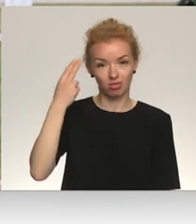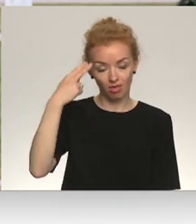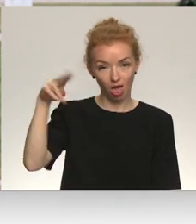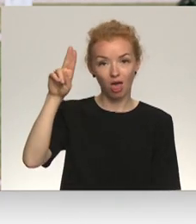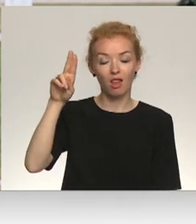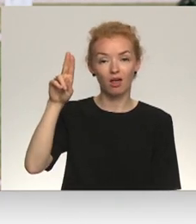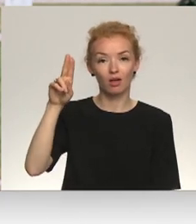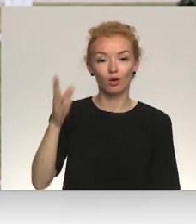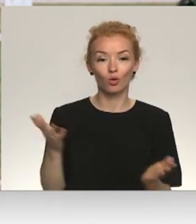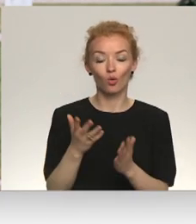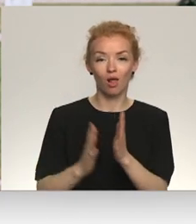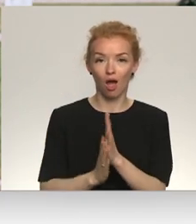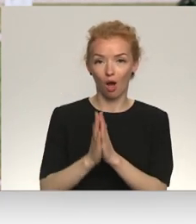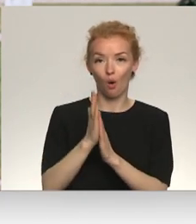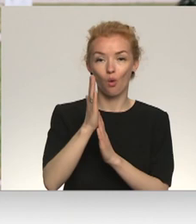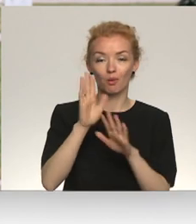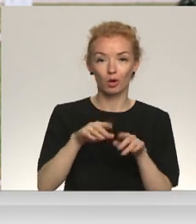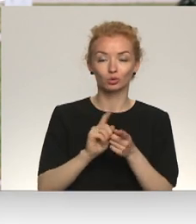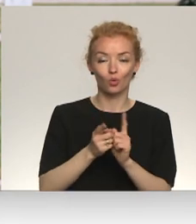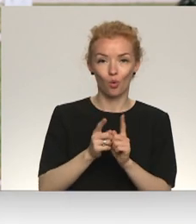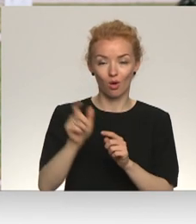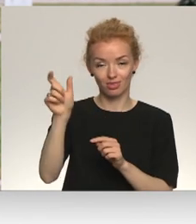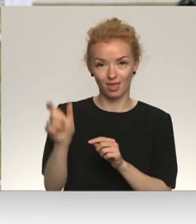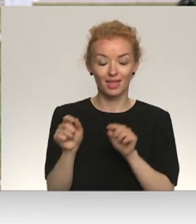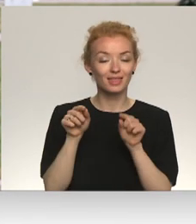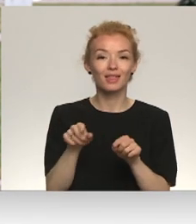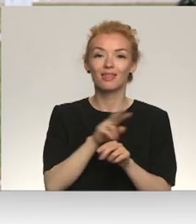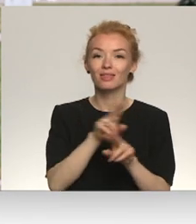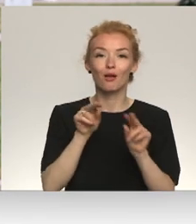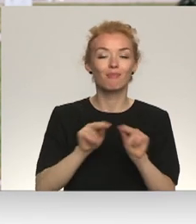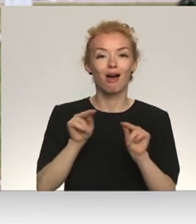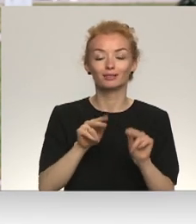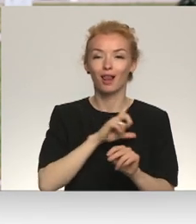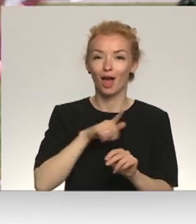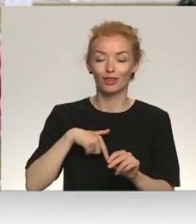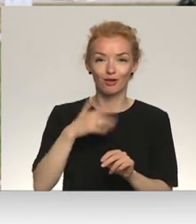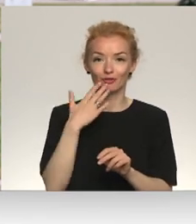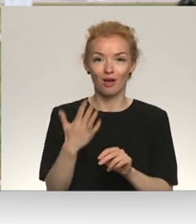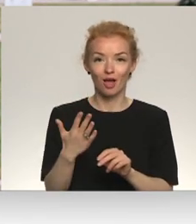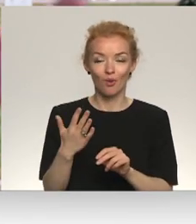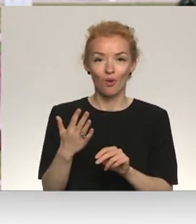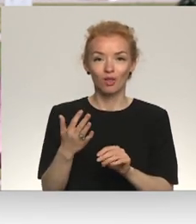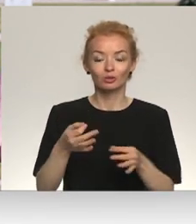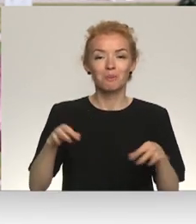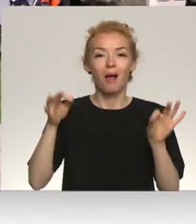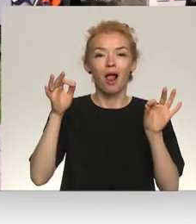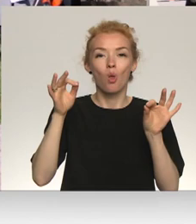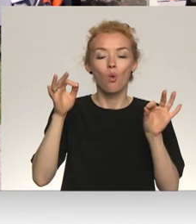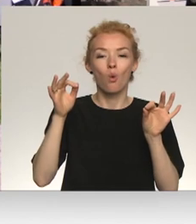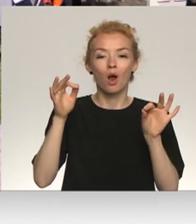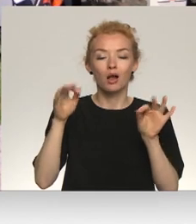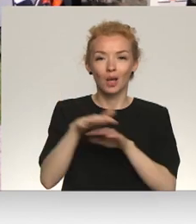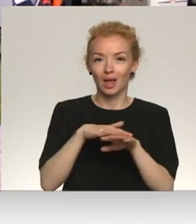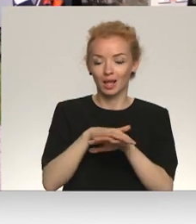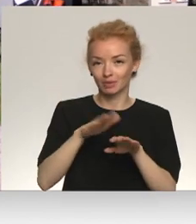kuri izaug pa skolotājiem, tie jau nemāca latviešu valodu tikai smalko aprindu bērniem.